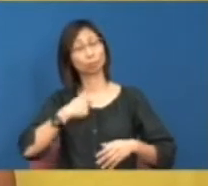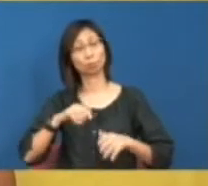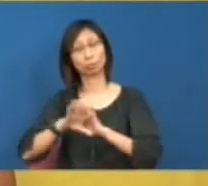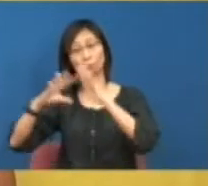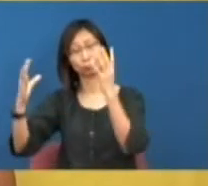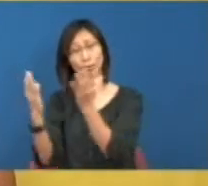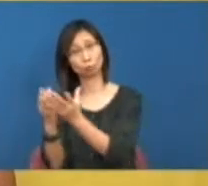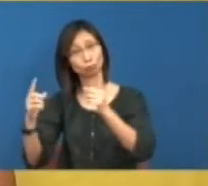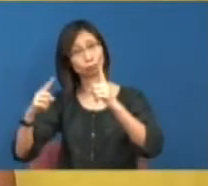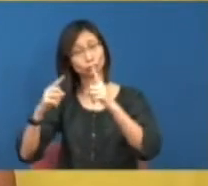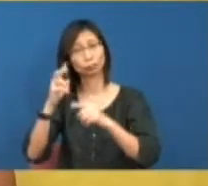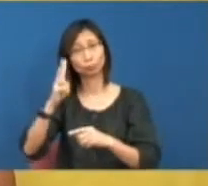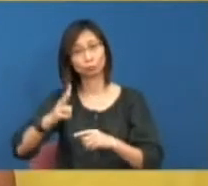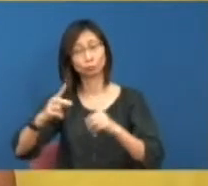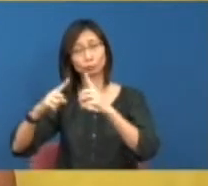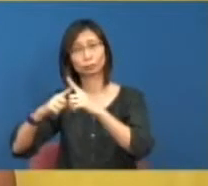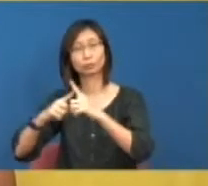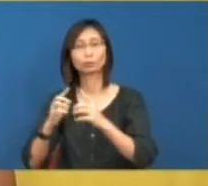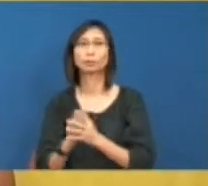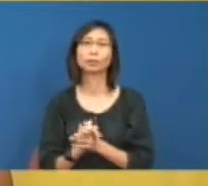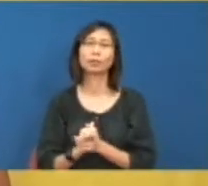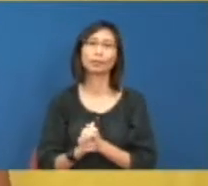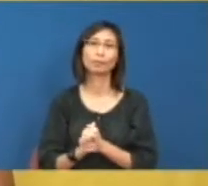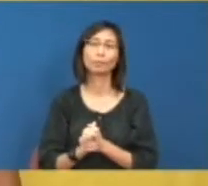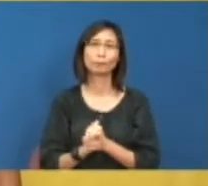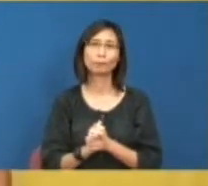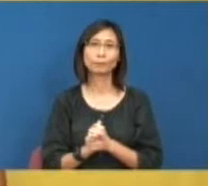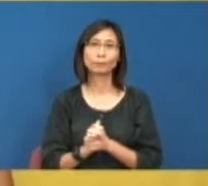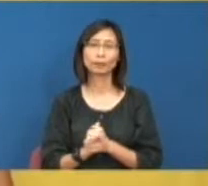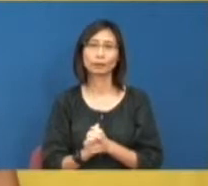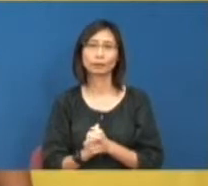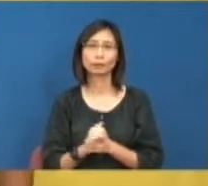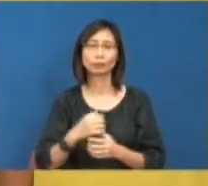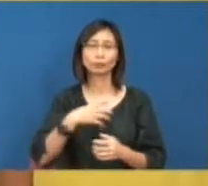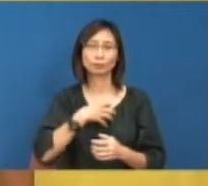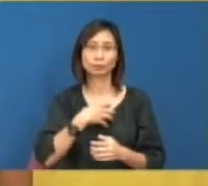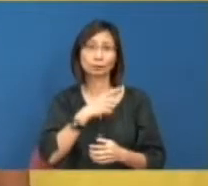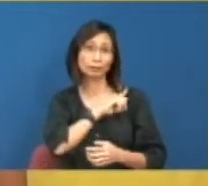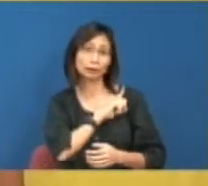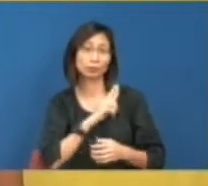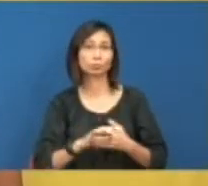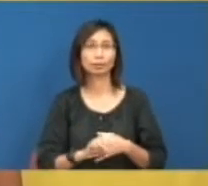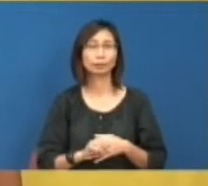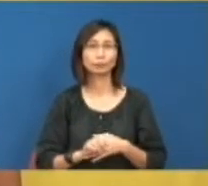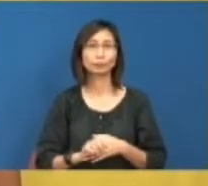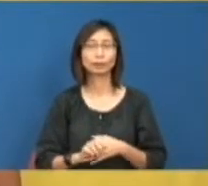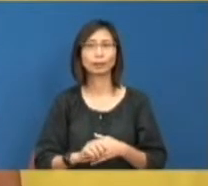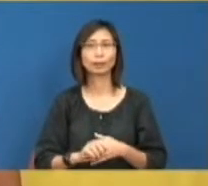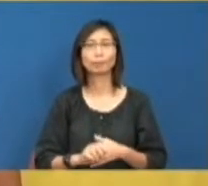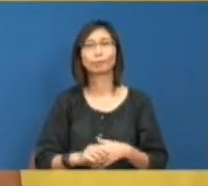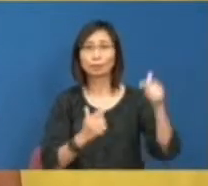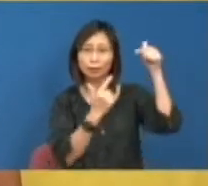係貪天之功，覺得哦喂呢、這個係我哋堅持落去，咁政府先